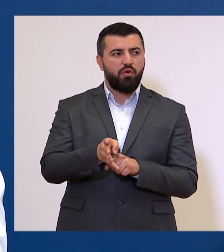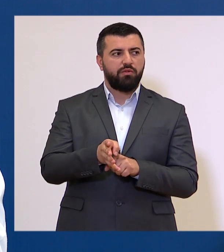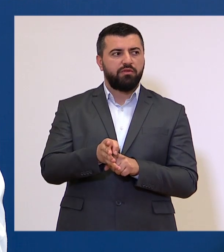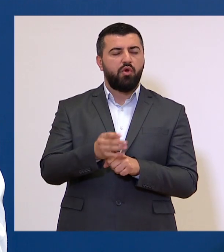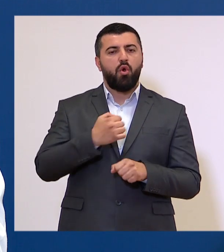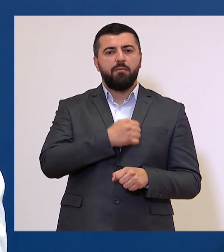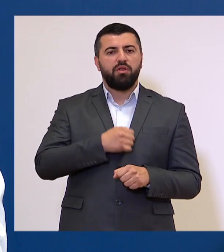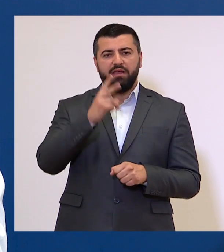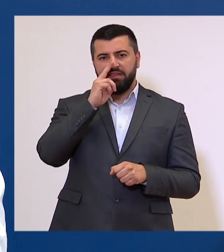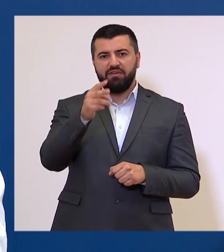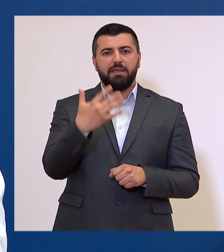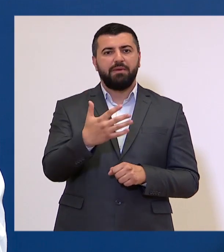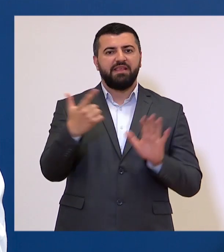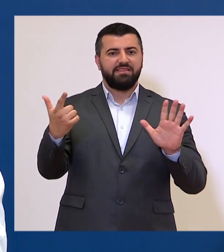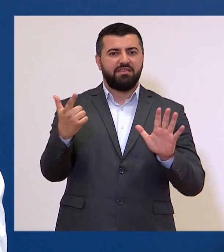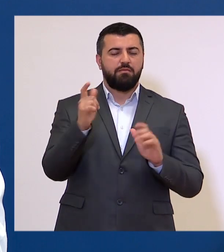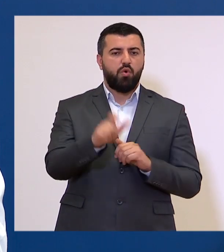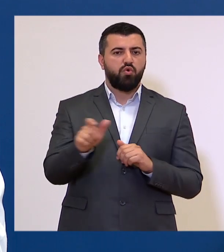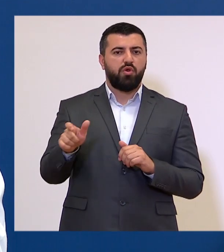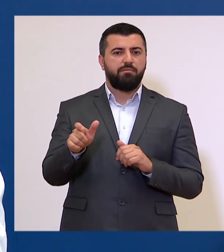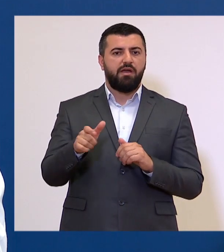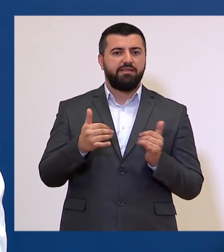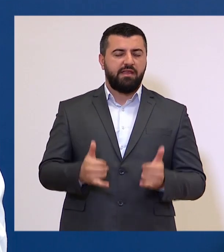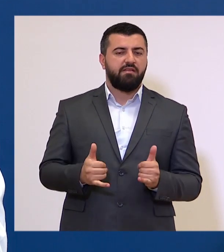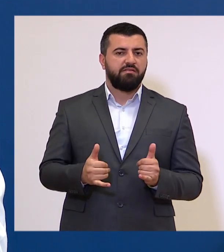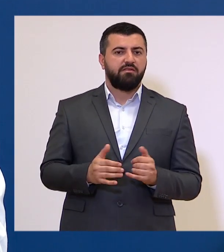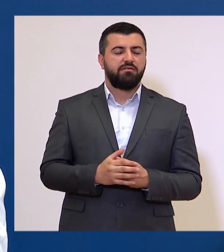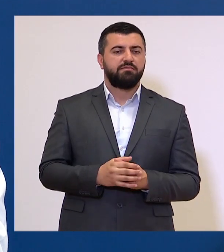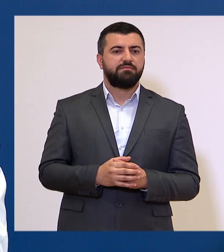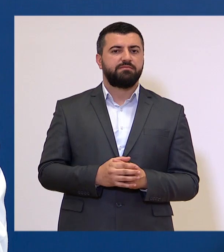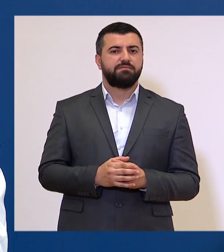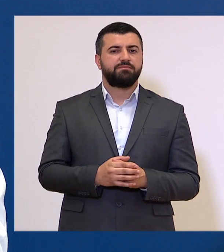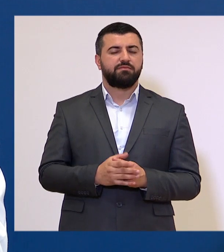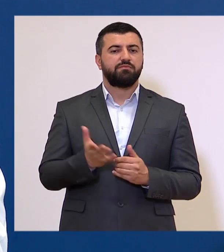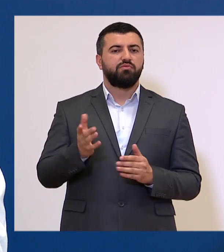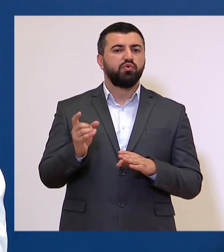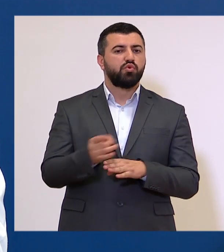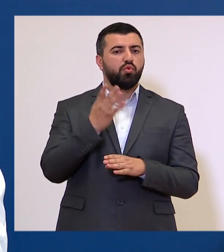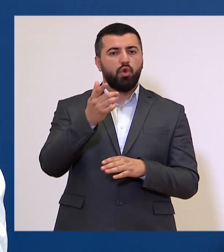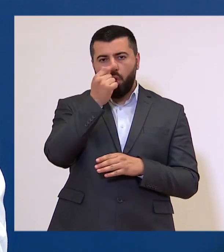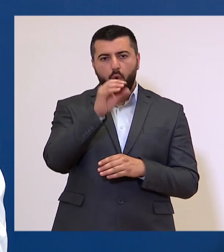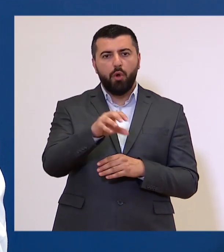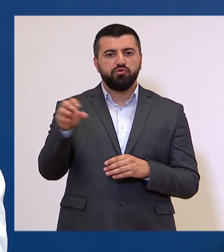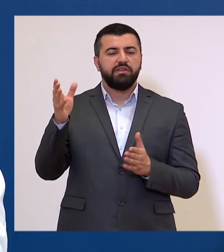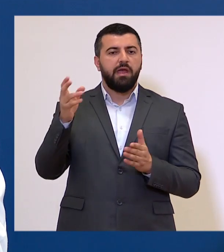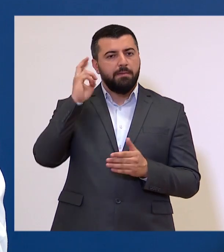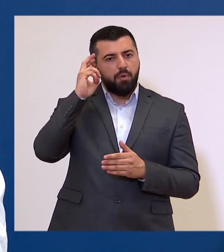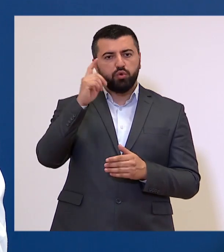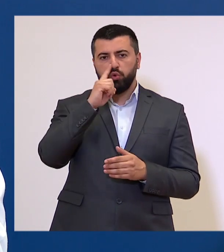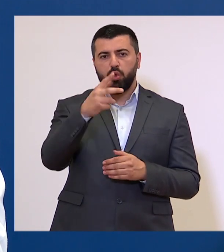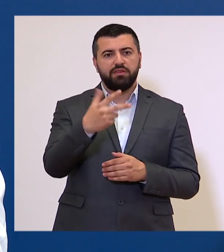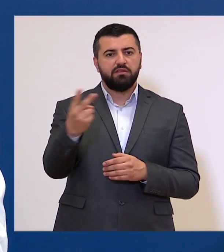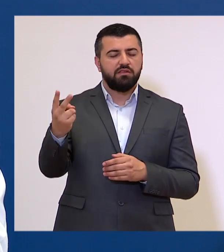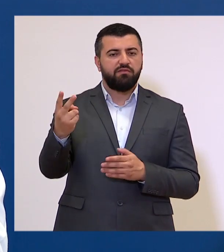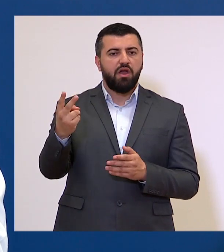COVID-19 oboljelo 257 osoba do ovog časa. Slučajevi po opštinama su u Podgorici